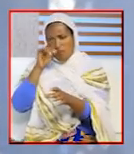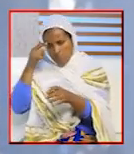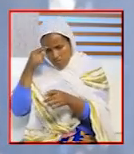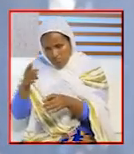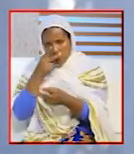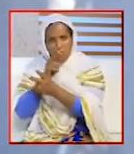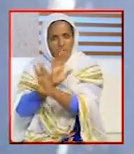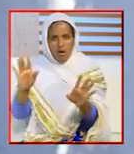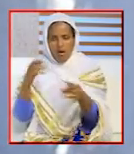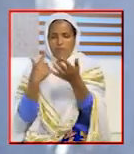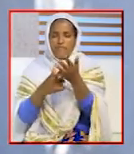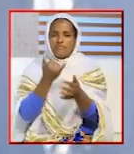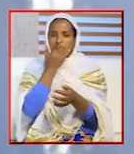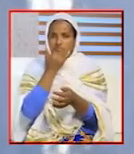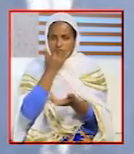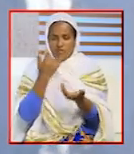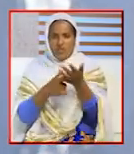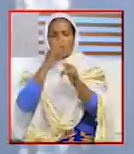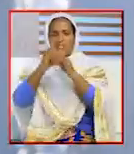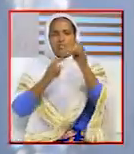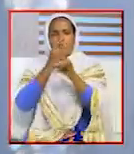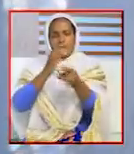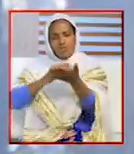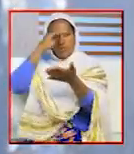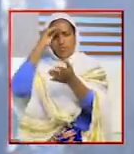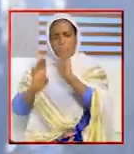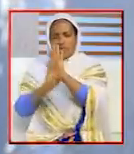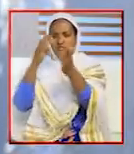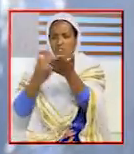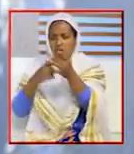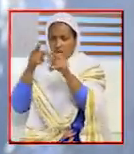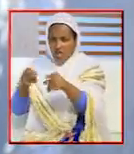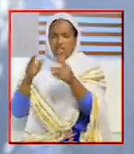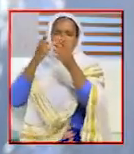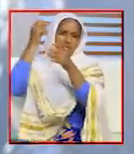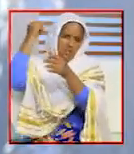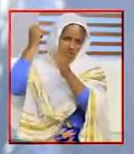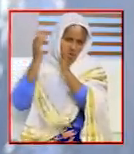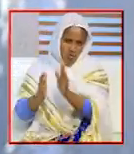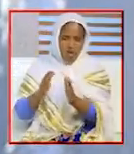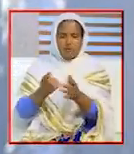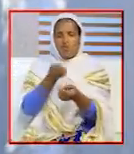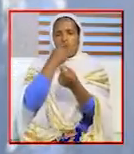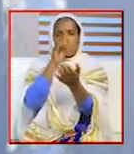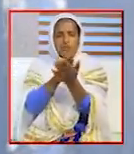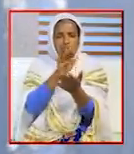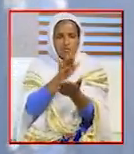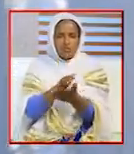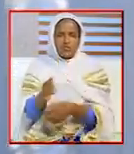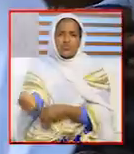ትውፊት ለቆ ይገኛል። የዘመናዊ ትምህርት መከፈትም እነዛን ጥንታውያን የአብነት ትምህርት